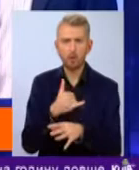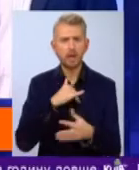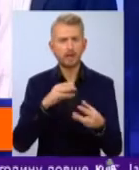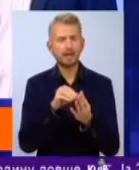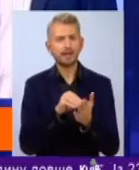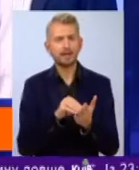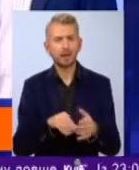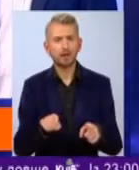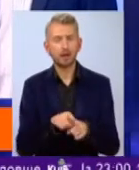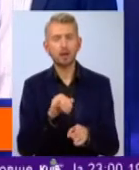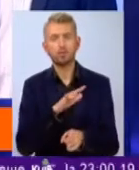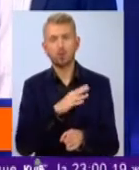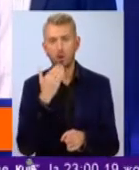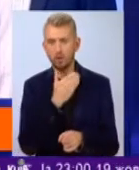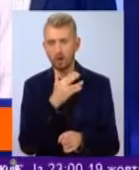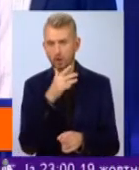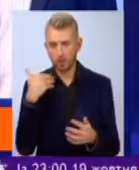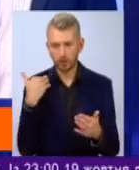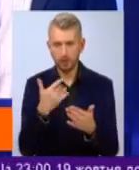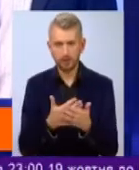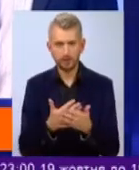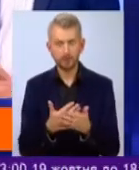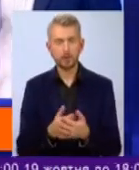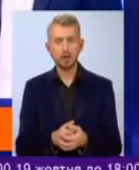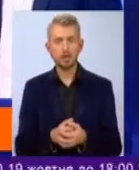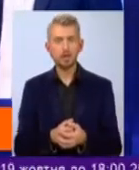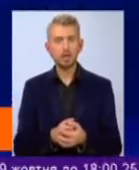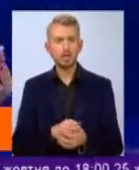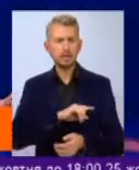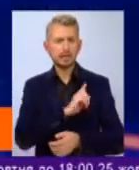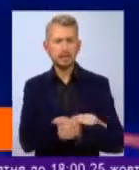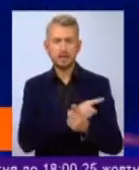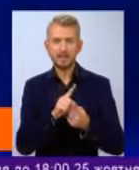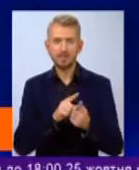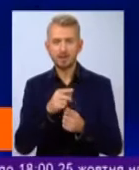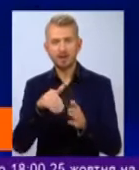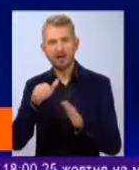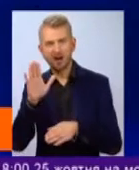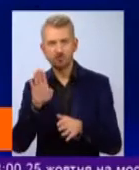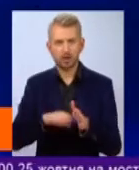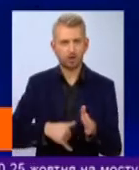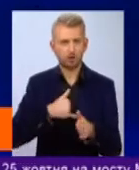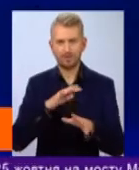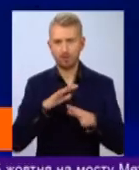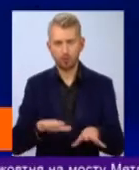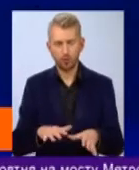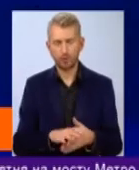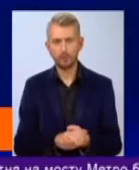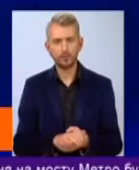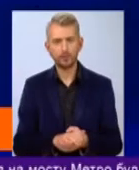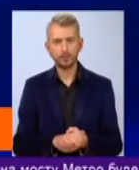статистика така і була останні роки. В принципі, різких змін на краще або на гірше в нас не було. І